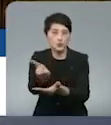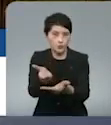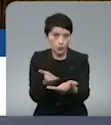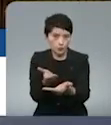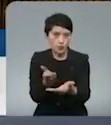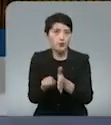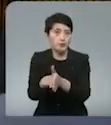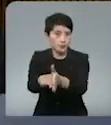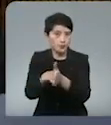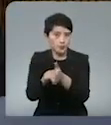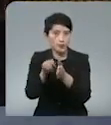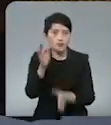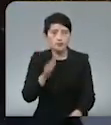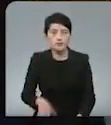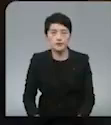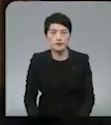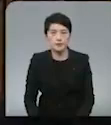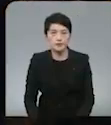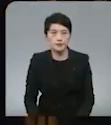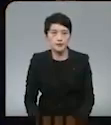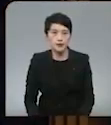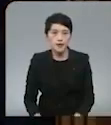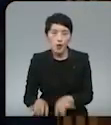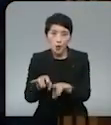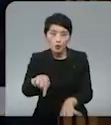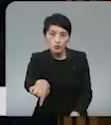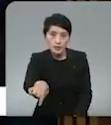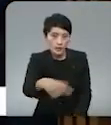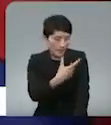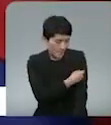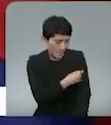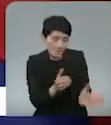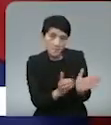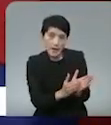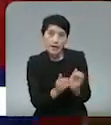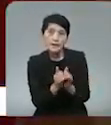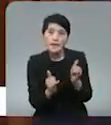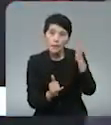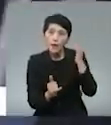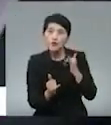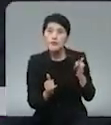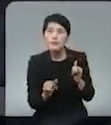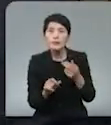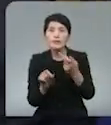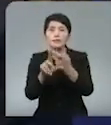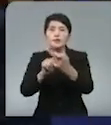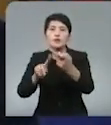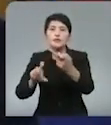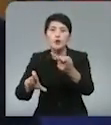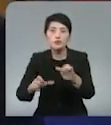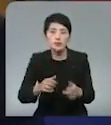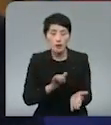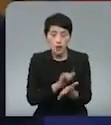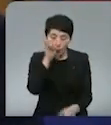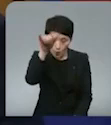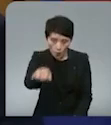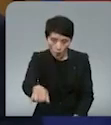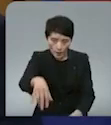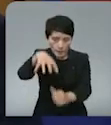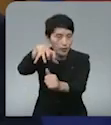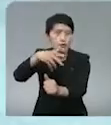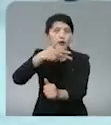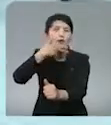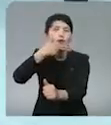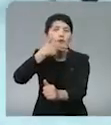la liberté et la démocratie dans la péninsule coréenne et de souligner que l'australie est un véritable annie de la corée du sud